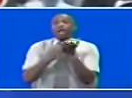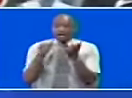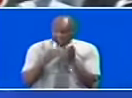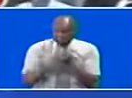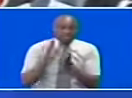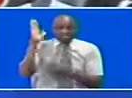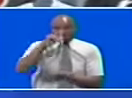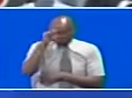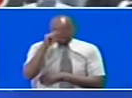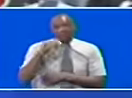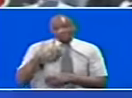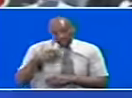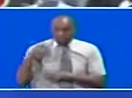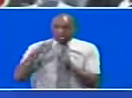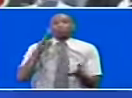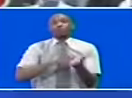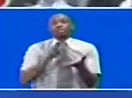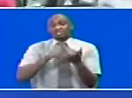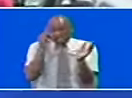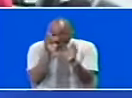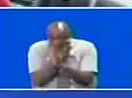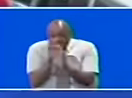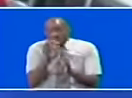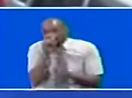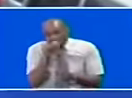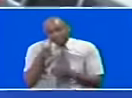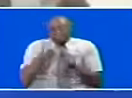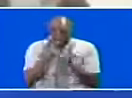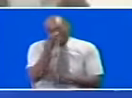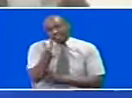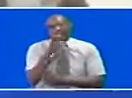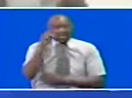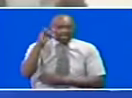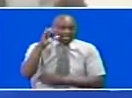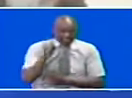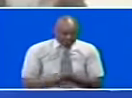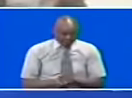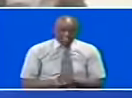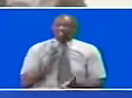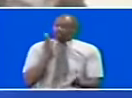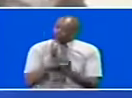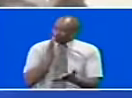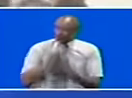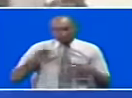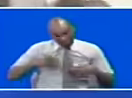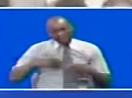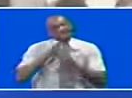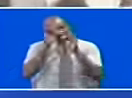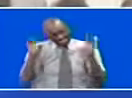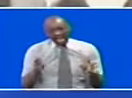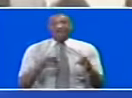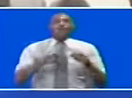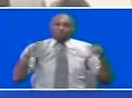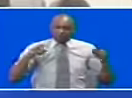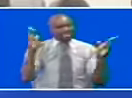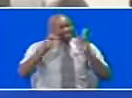wamekuwa kisajiliwa kwa siri kwa ushirikiano na idara ya ujasusi NIS. Sasa inaonekana wazi hawa watu wa code hawako tayari kwa